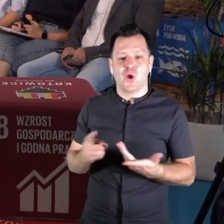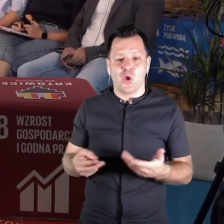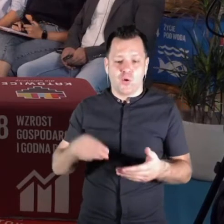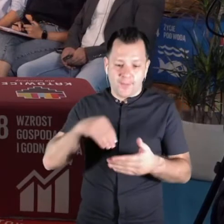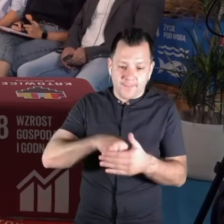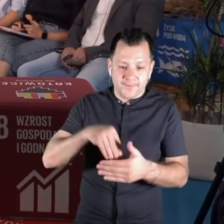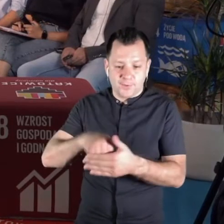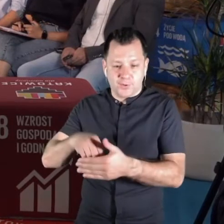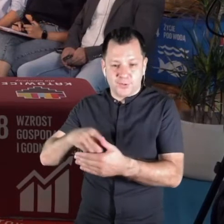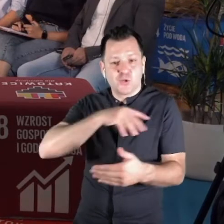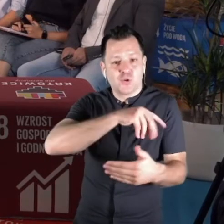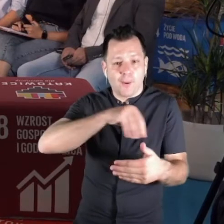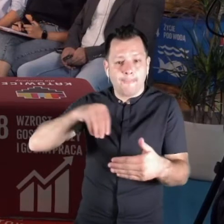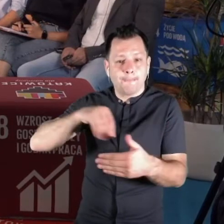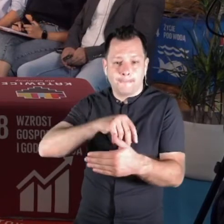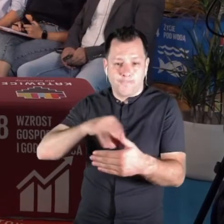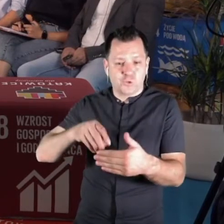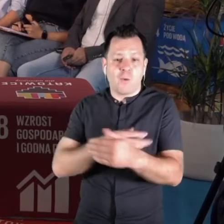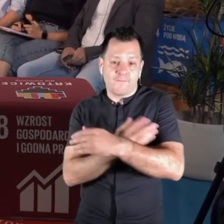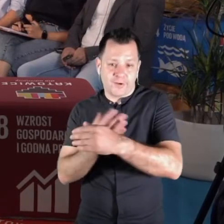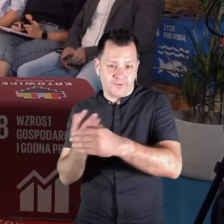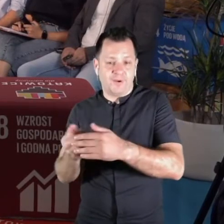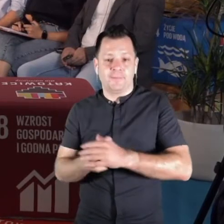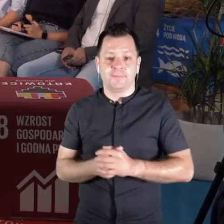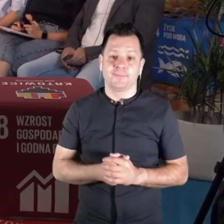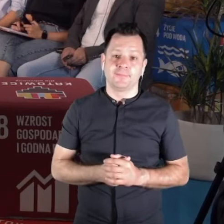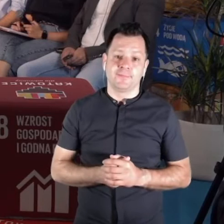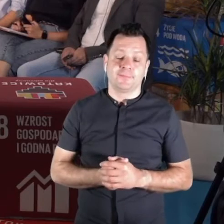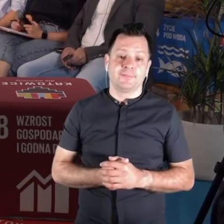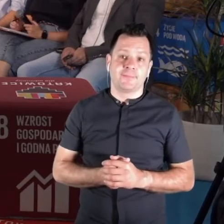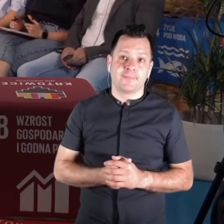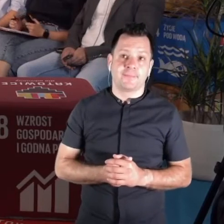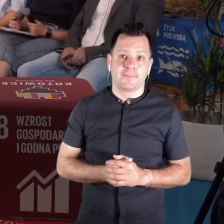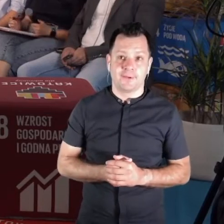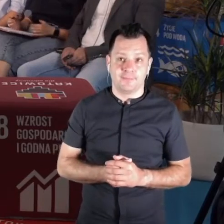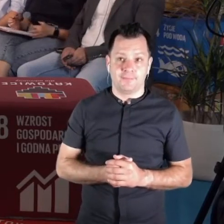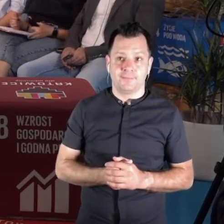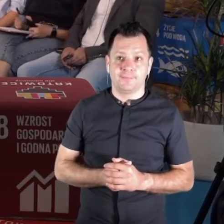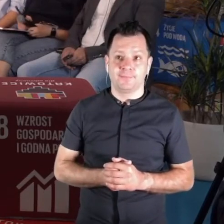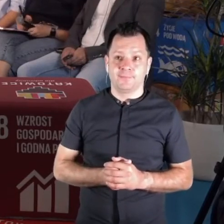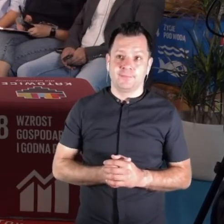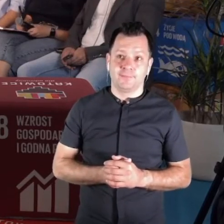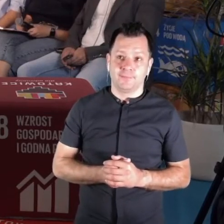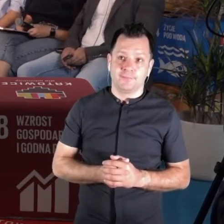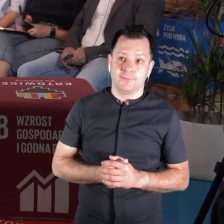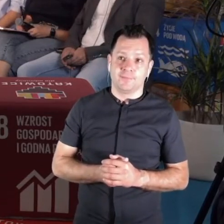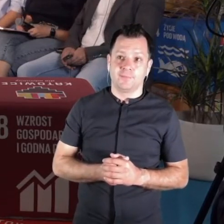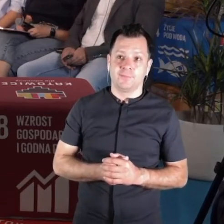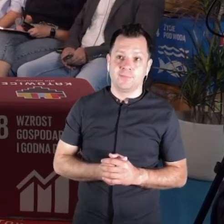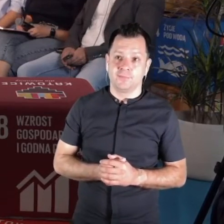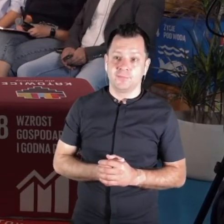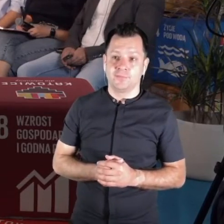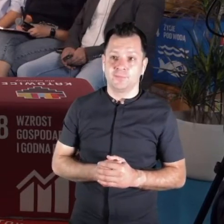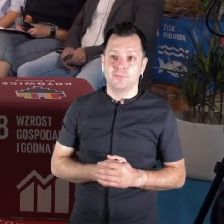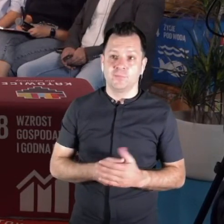zasadziły i posiały swoje warzywka. Tutaj już możemy zobaczyć,